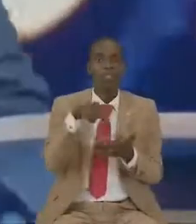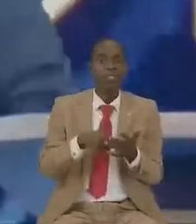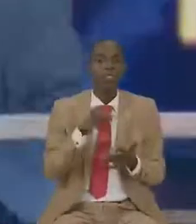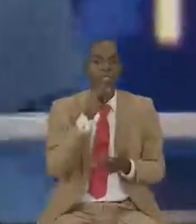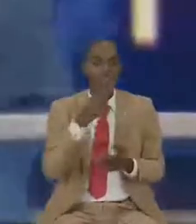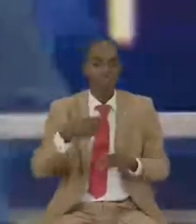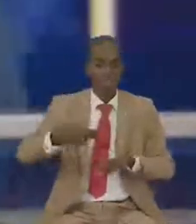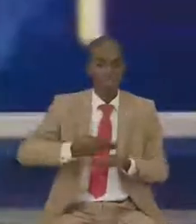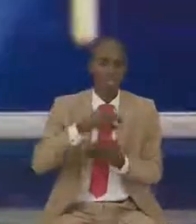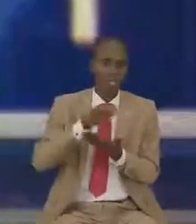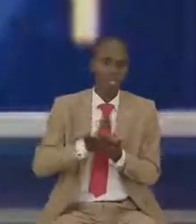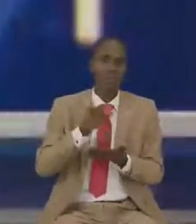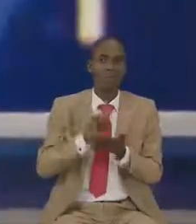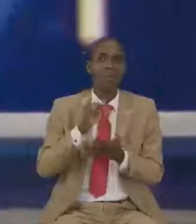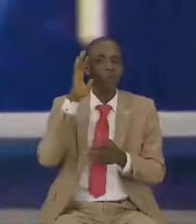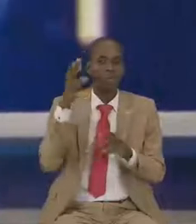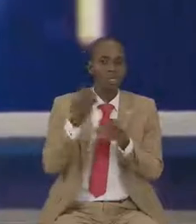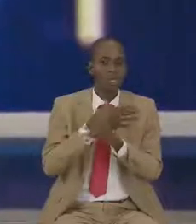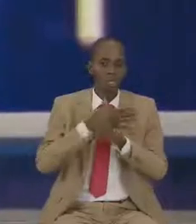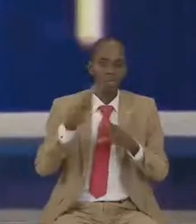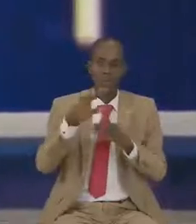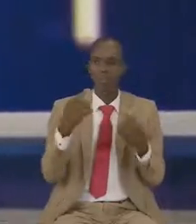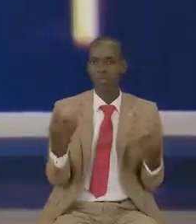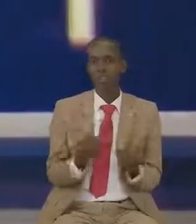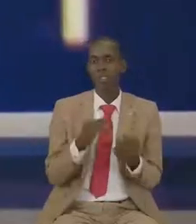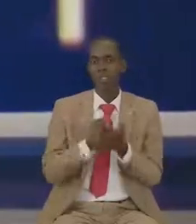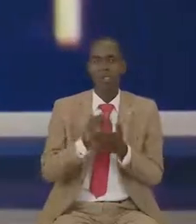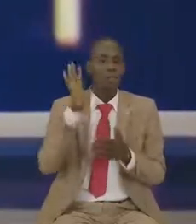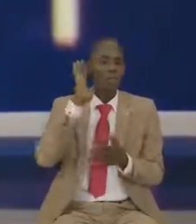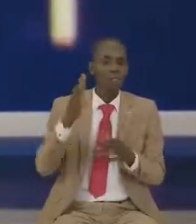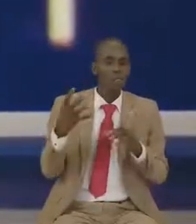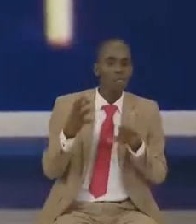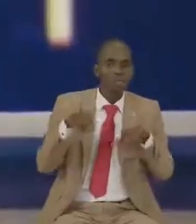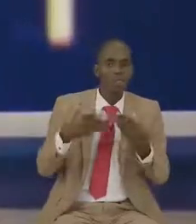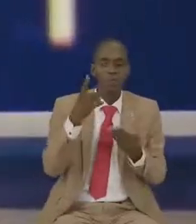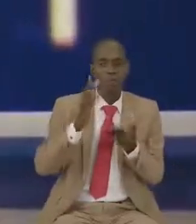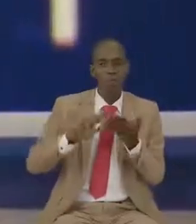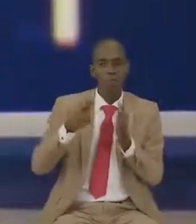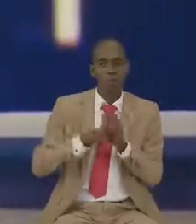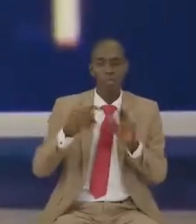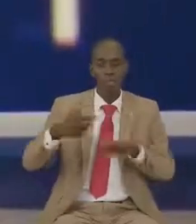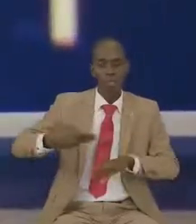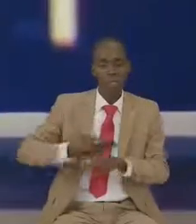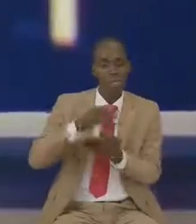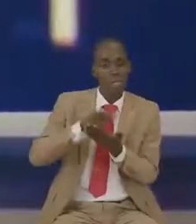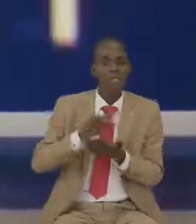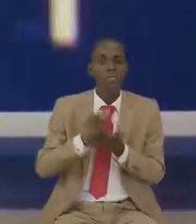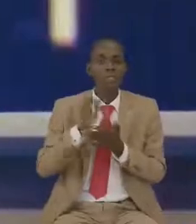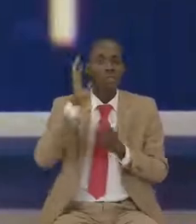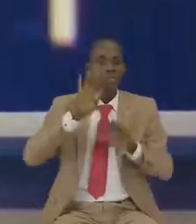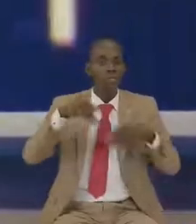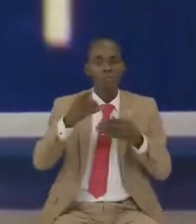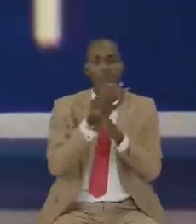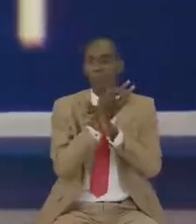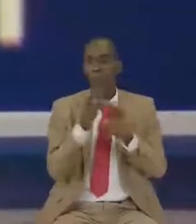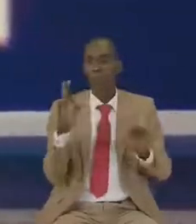voilà l'agneau qui doit ôter vos péchés, l'agneau qui doit vous offrir le pardon, l'agneau qui